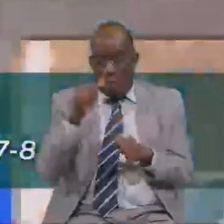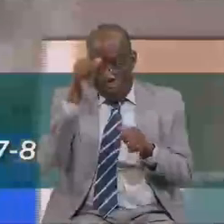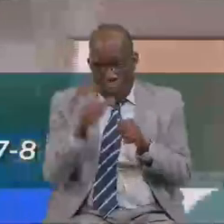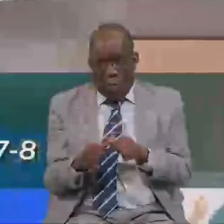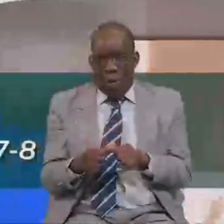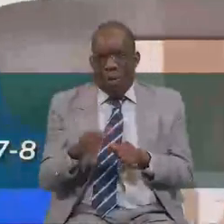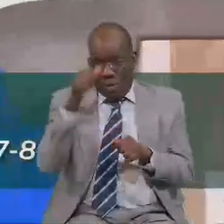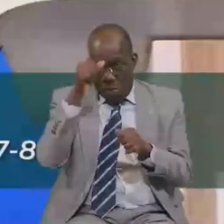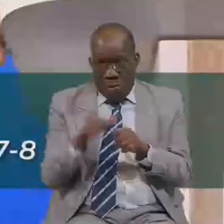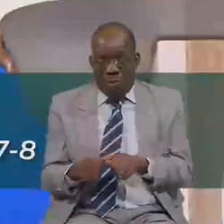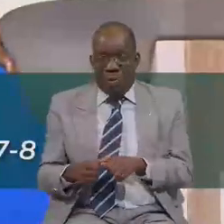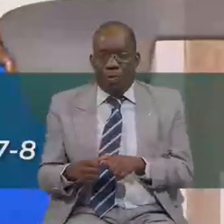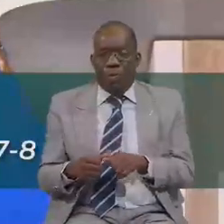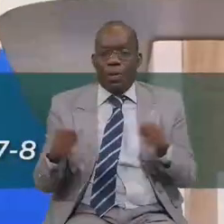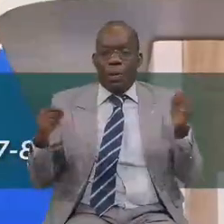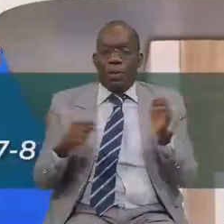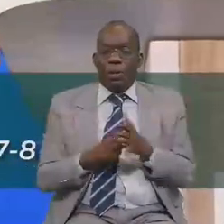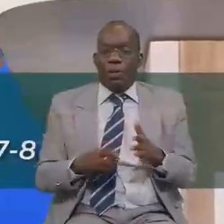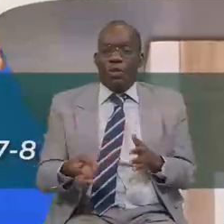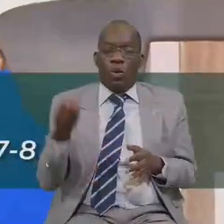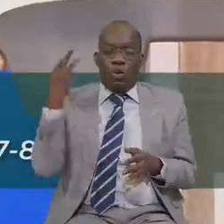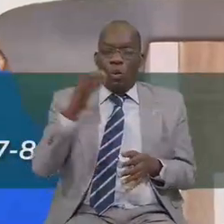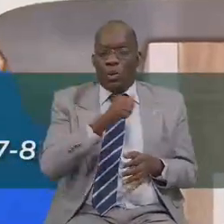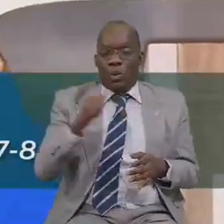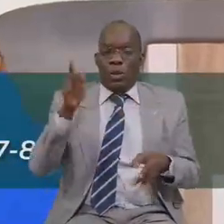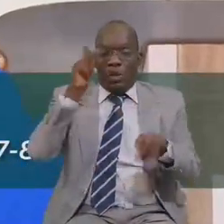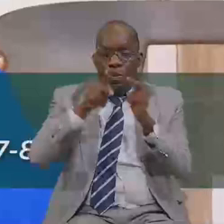Rappelez-vous, c'était un prophète.